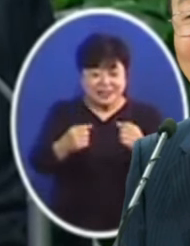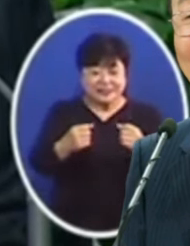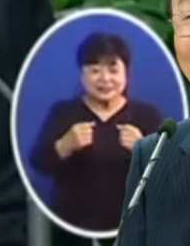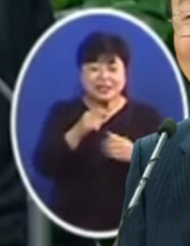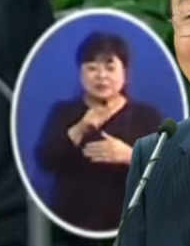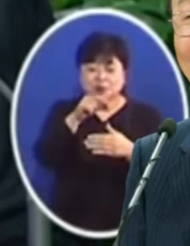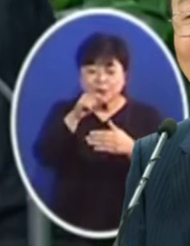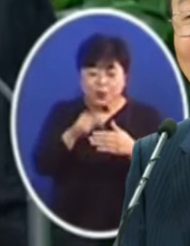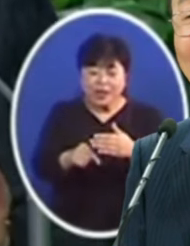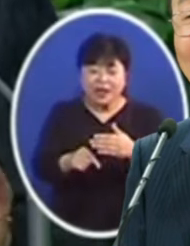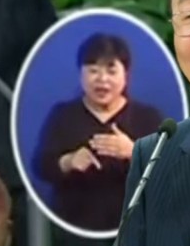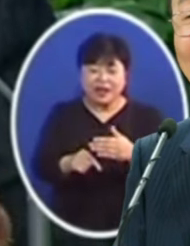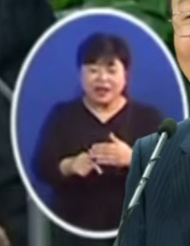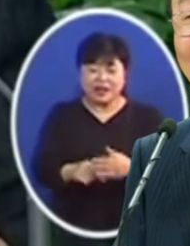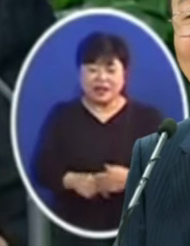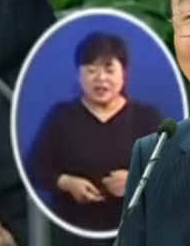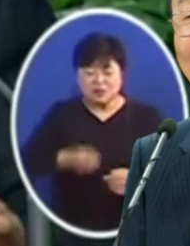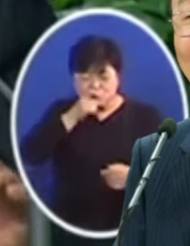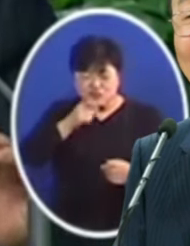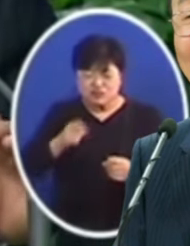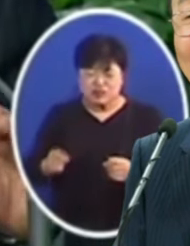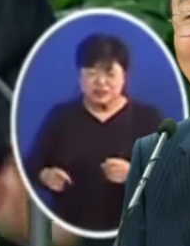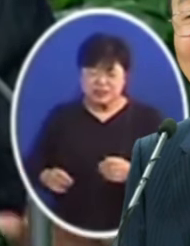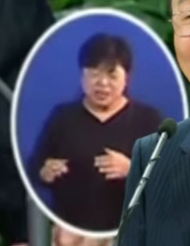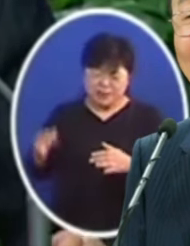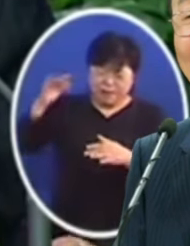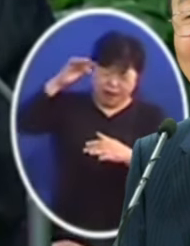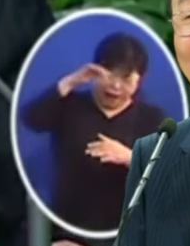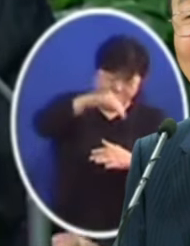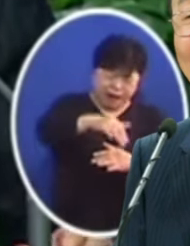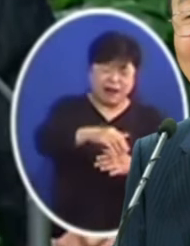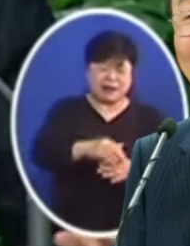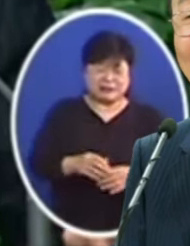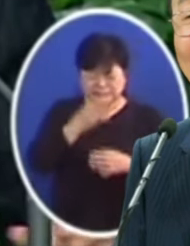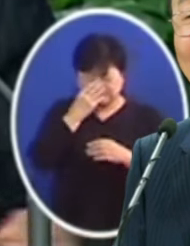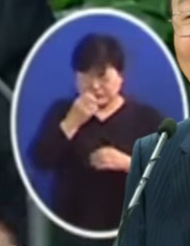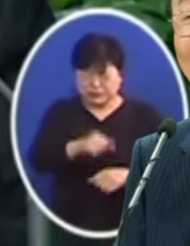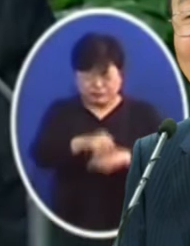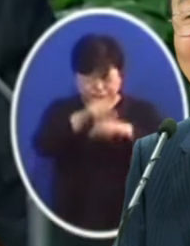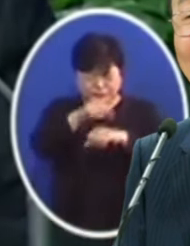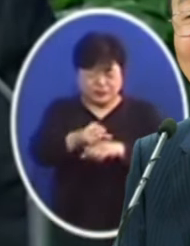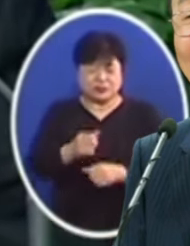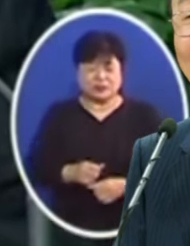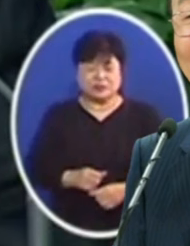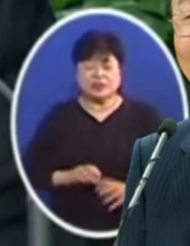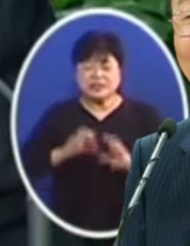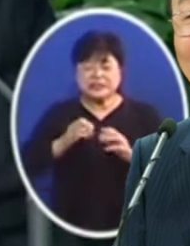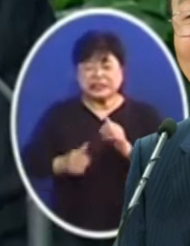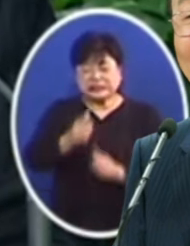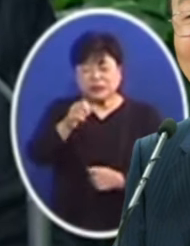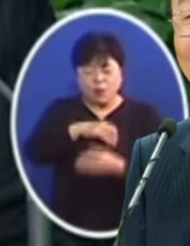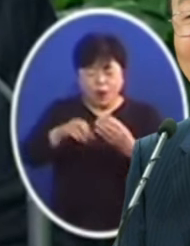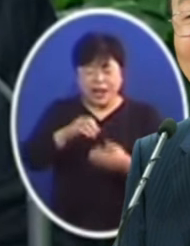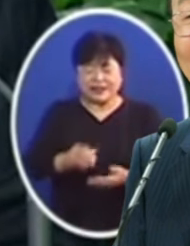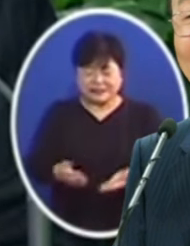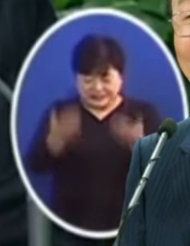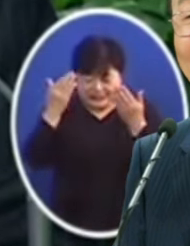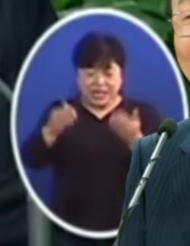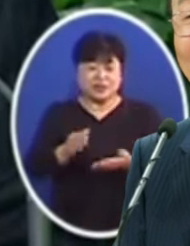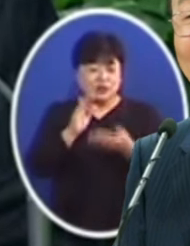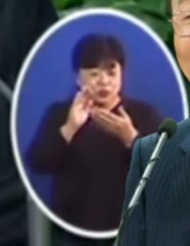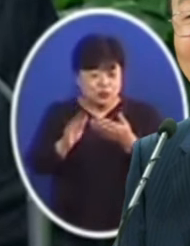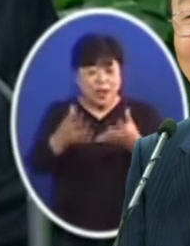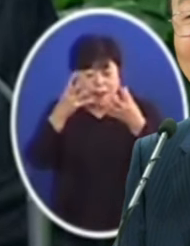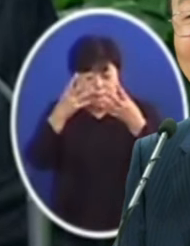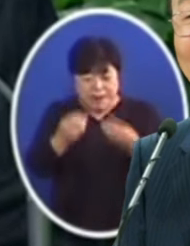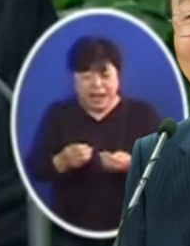사람들 속에는 쓰나미가 밀려와서 쓰레기를 남겨놓고 간 것처럼 세상의 시험과 환란이 지나고 난 다음에